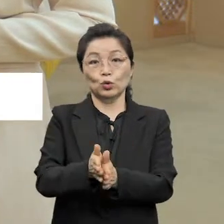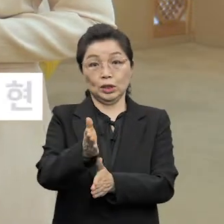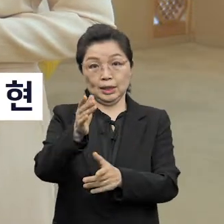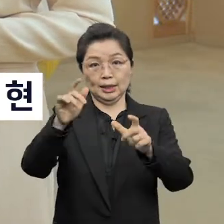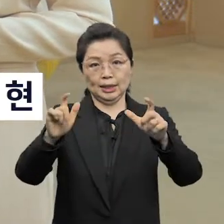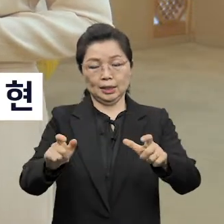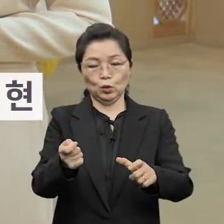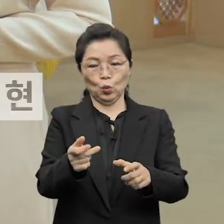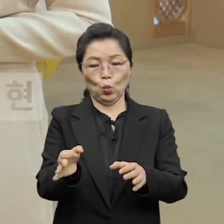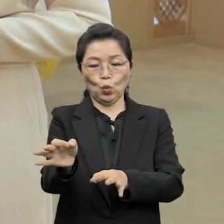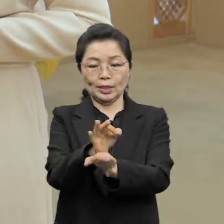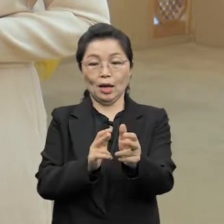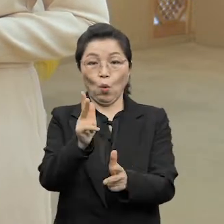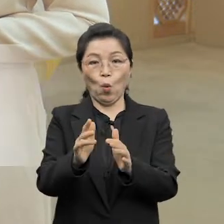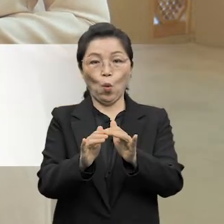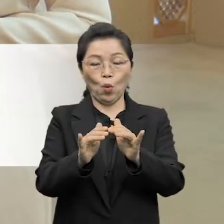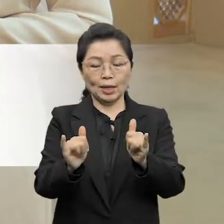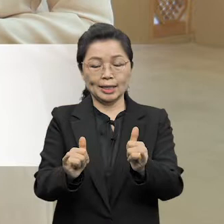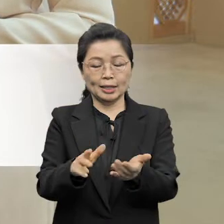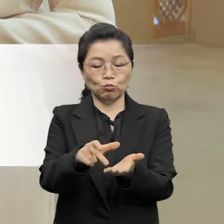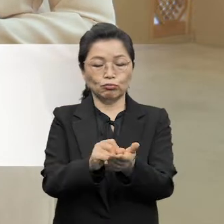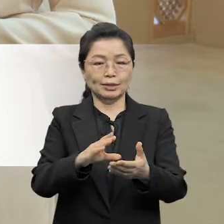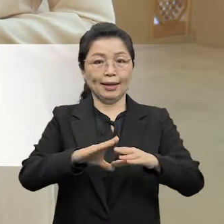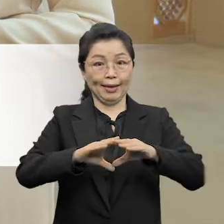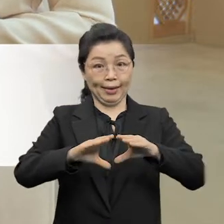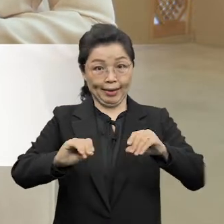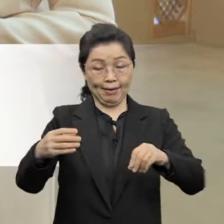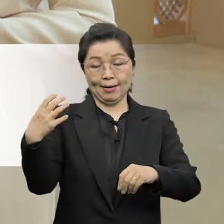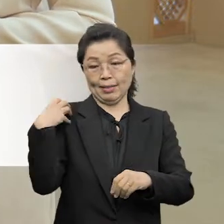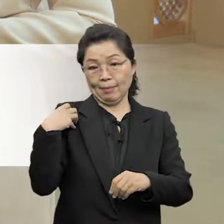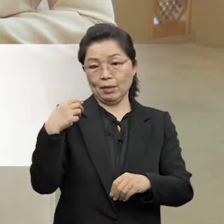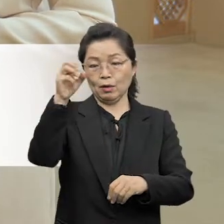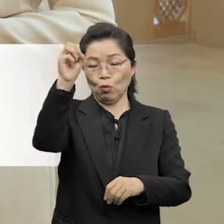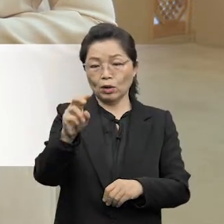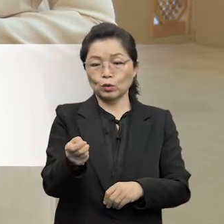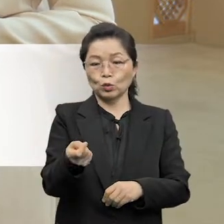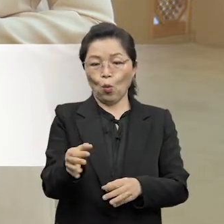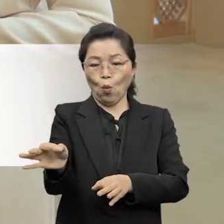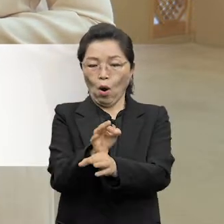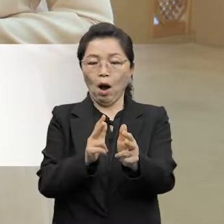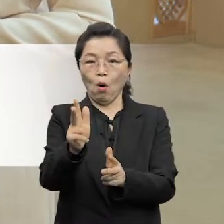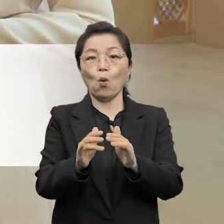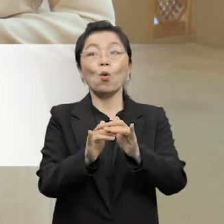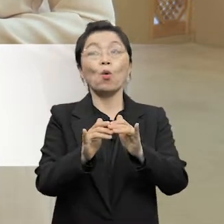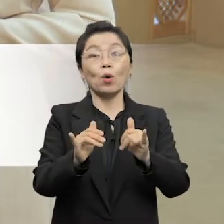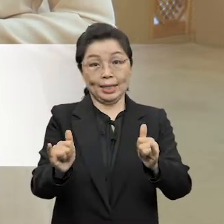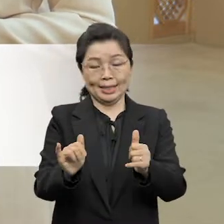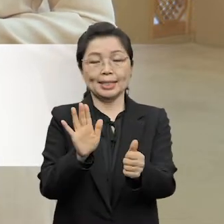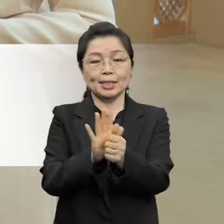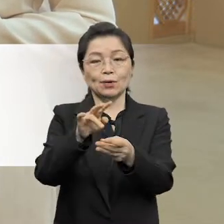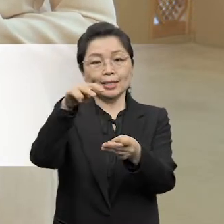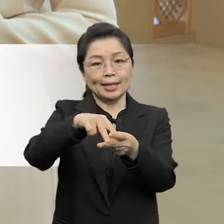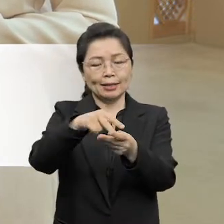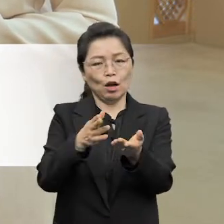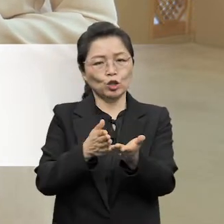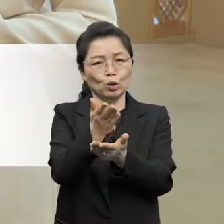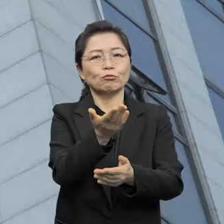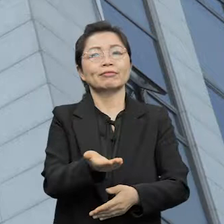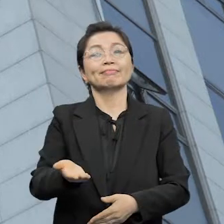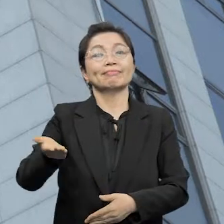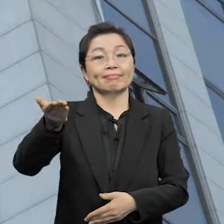광주시가 소상공인의 문제 해결 창구 역할을 하는 광주 소상공인 주치의센터의 전문성 강화에 나섰습니다.